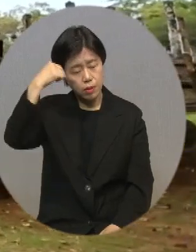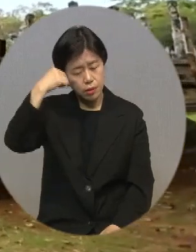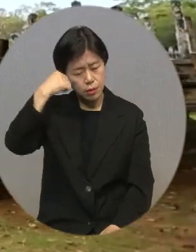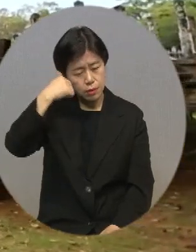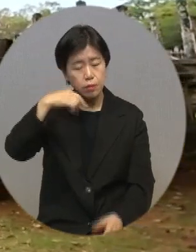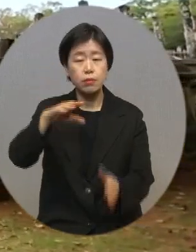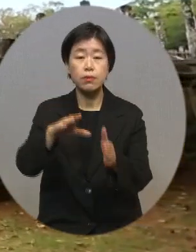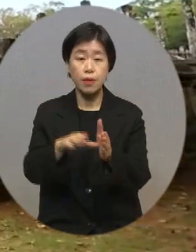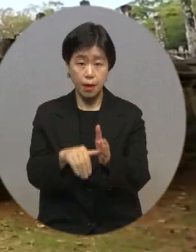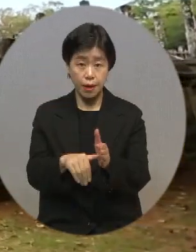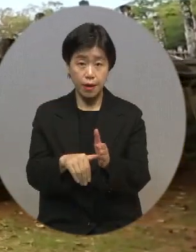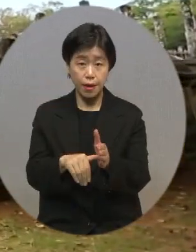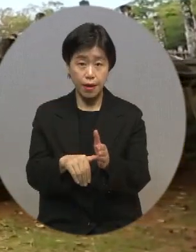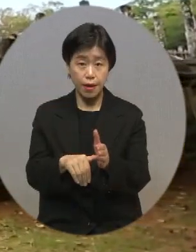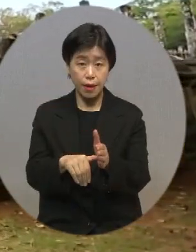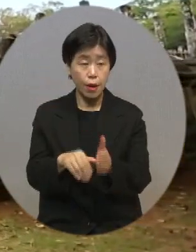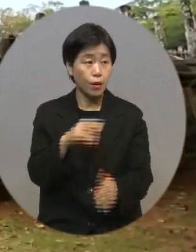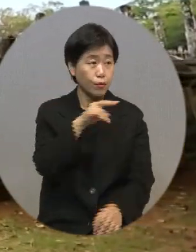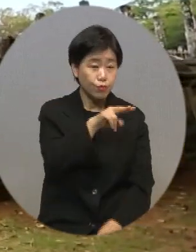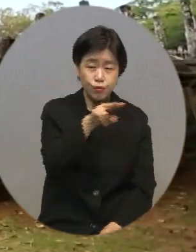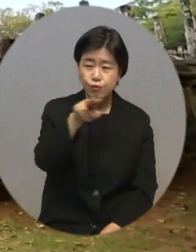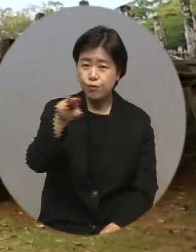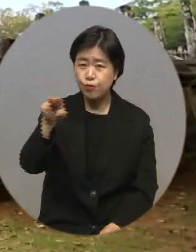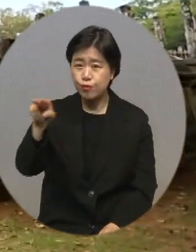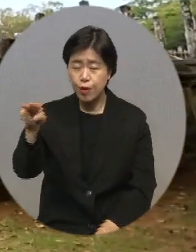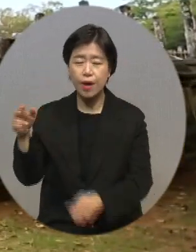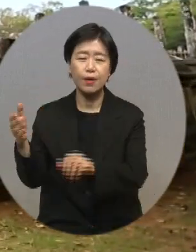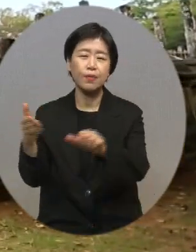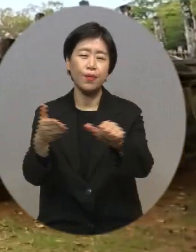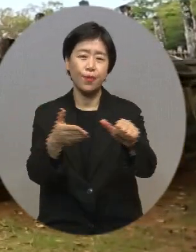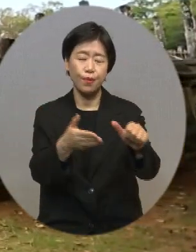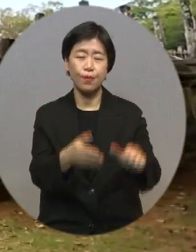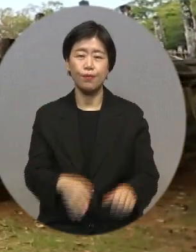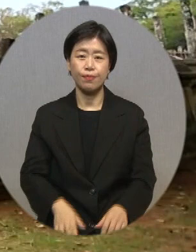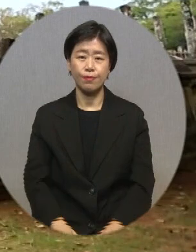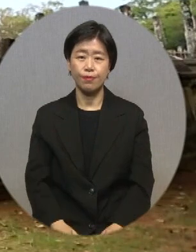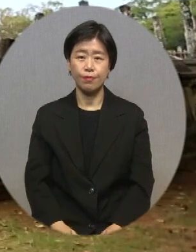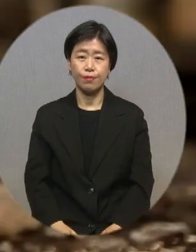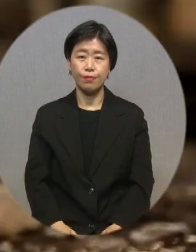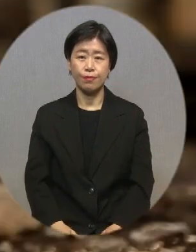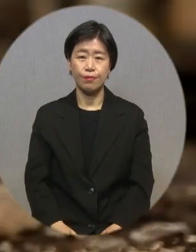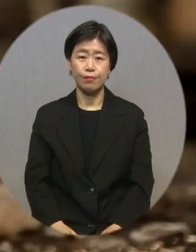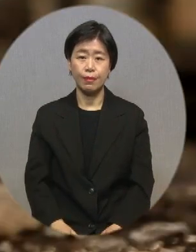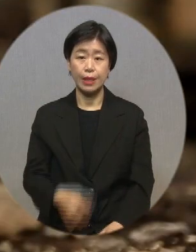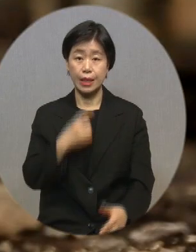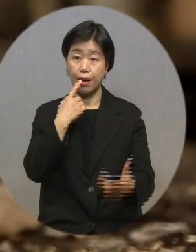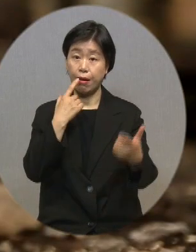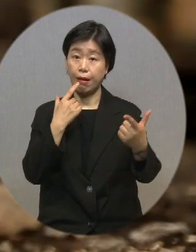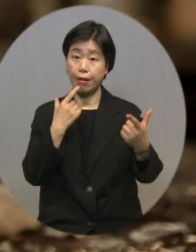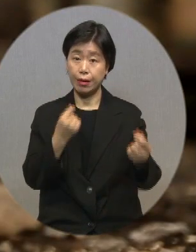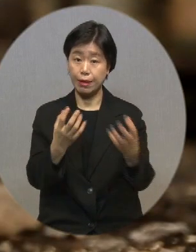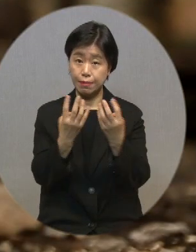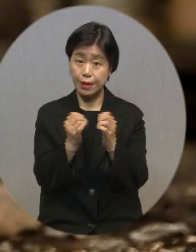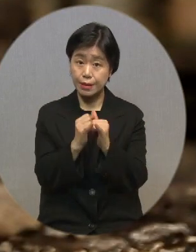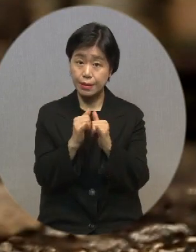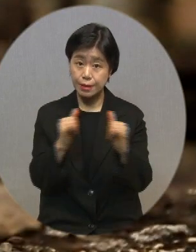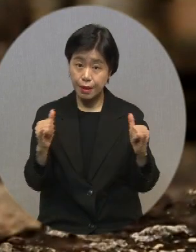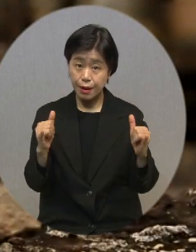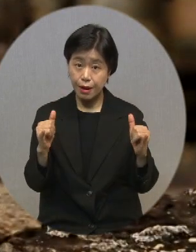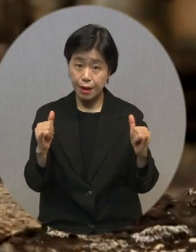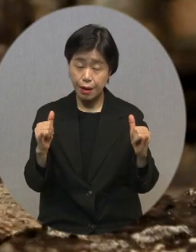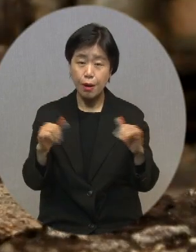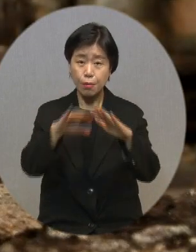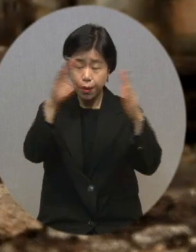여칠 때면 주위를 돌려보세요. 이렇게 마주지들